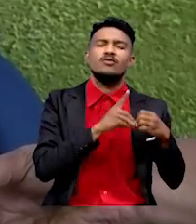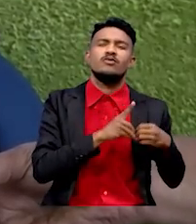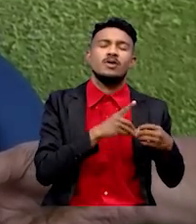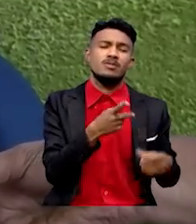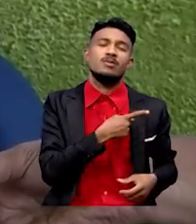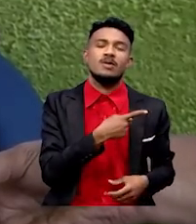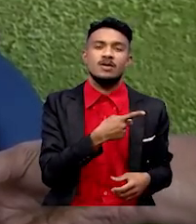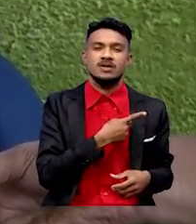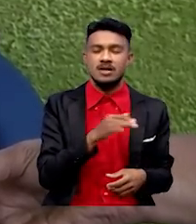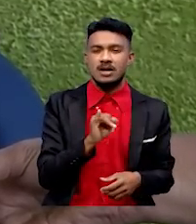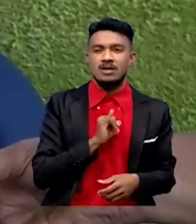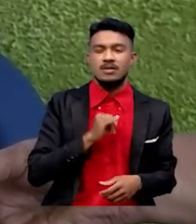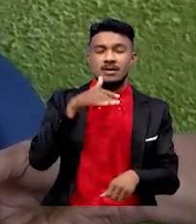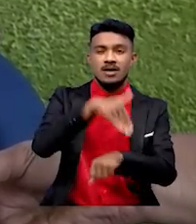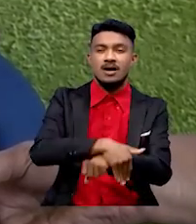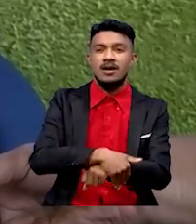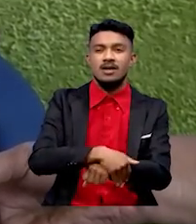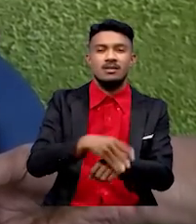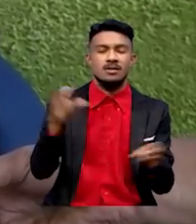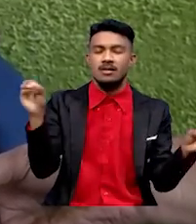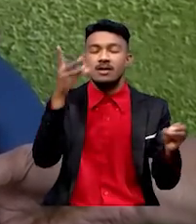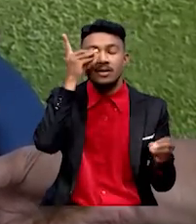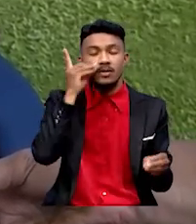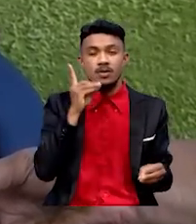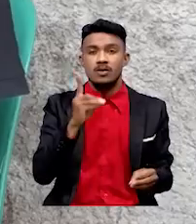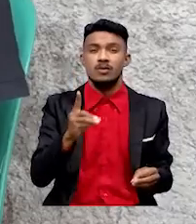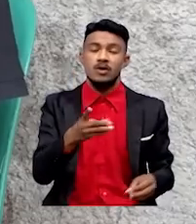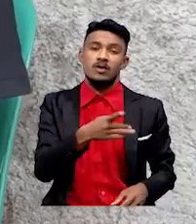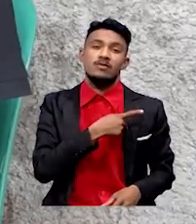dukur kalah sah tu bala dukur. Puan mora los sah tu bala dukur.